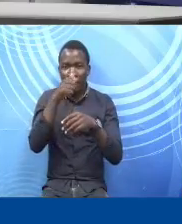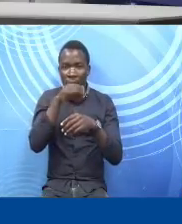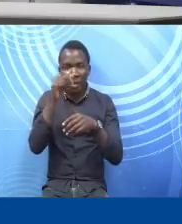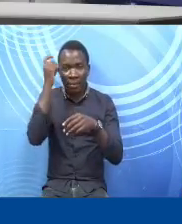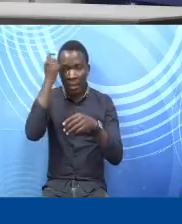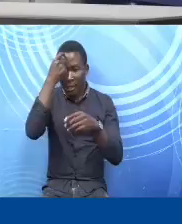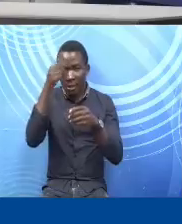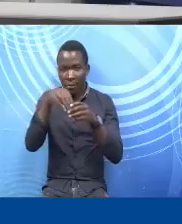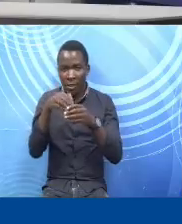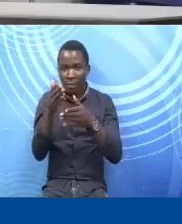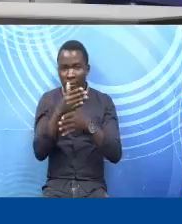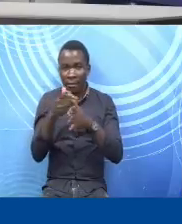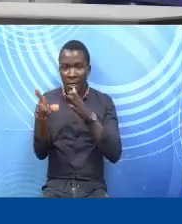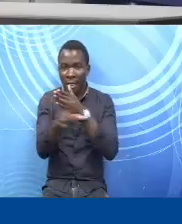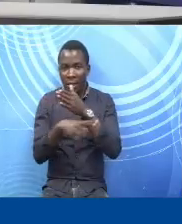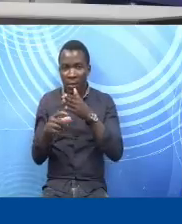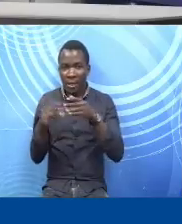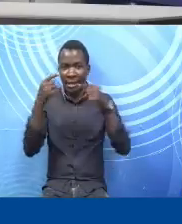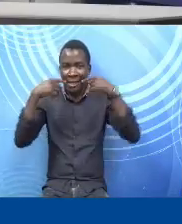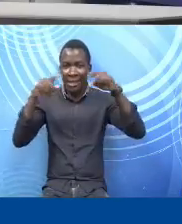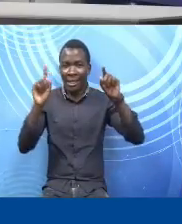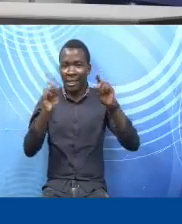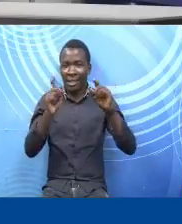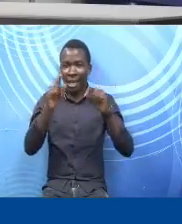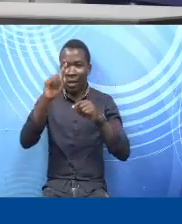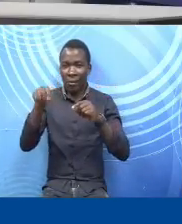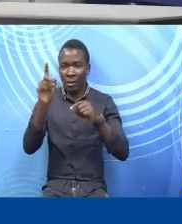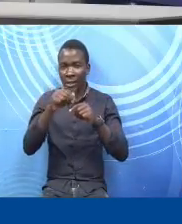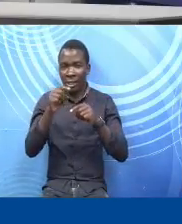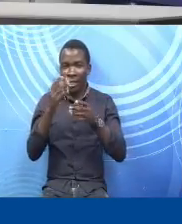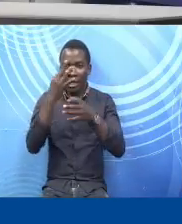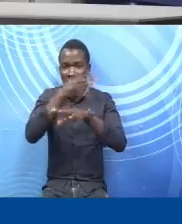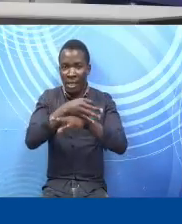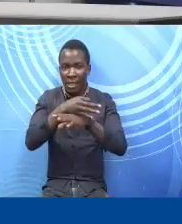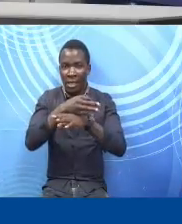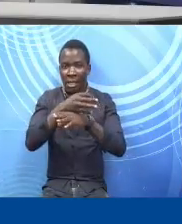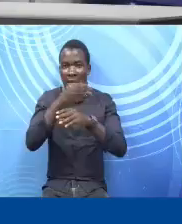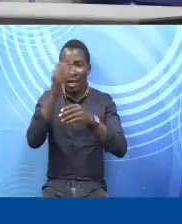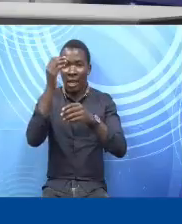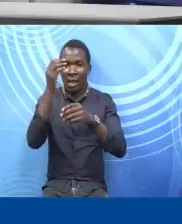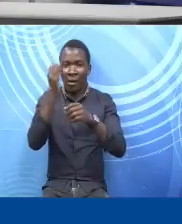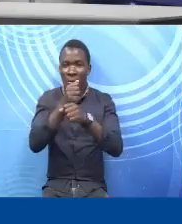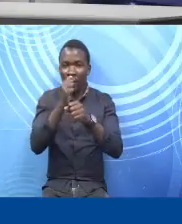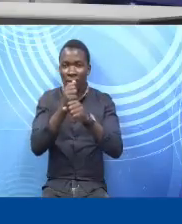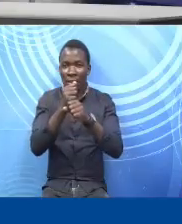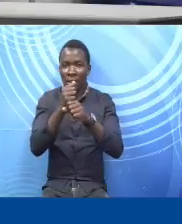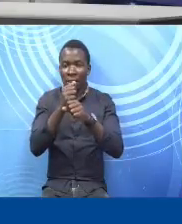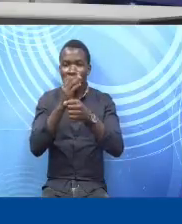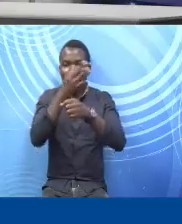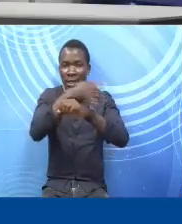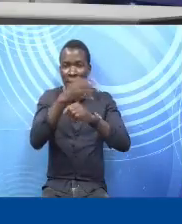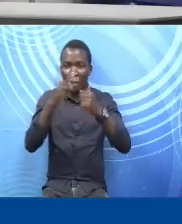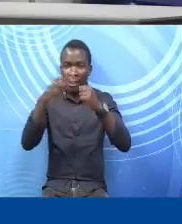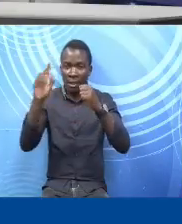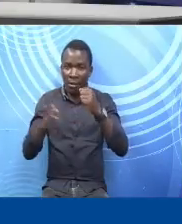bw'Igihugu we yatangaje ko ngo nta kwibeshya kugera ku myanya ibihumbi bigera birenga 8 ibi bakaba